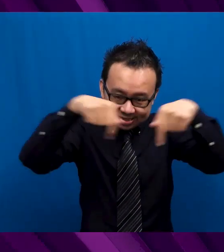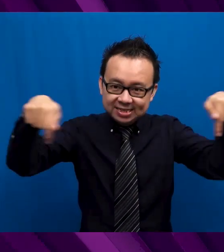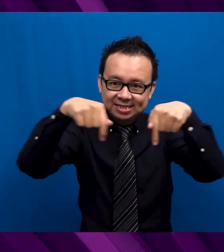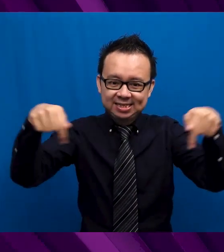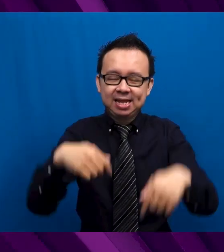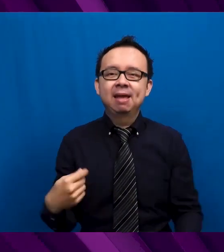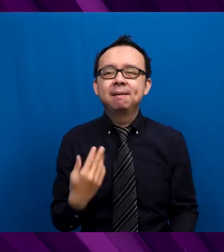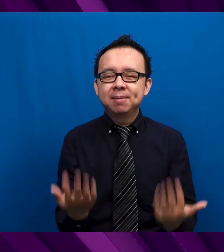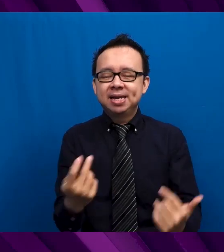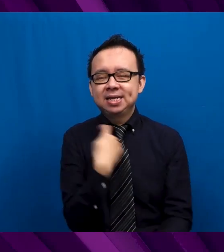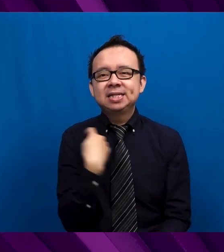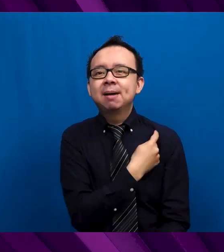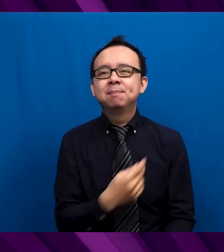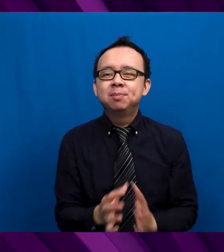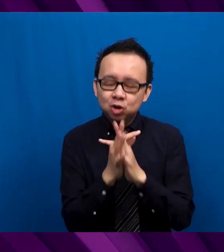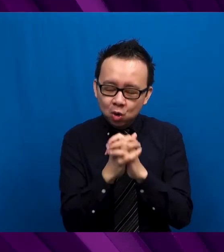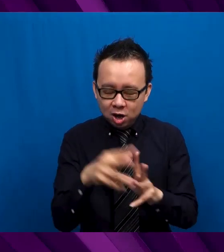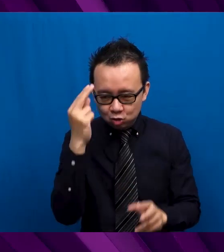buat bangsa Indonesia tercinta.